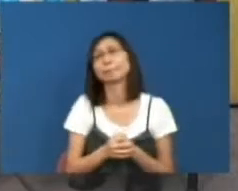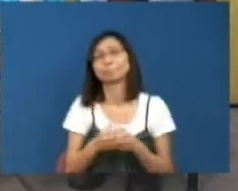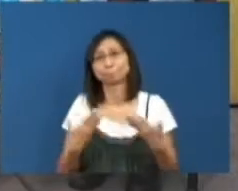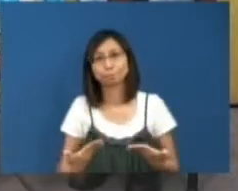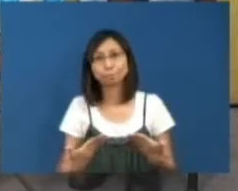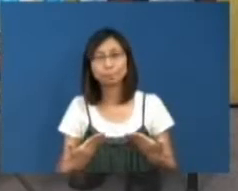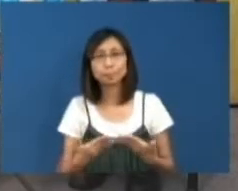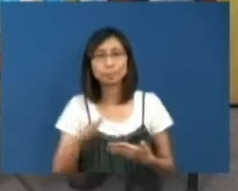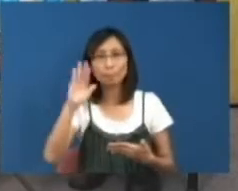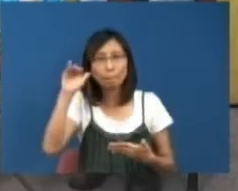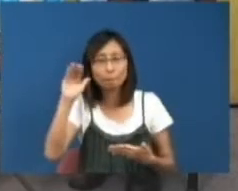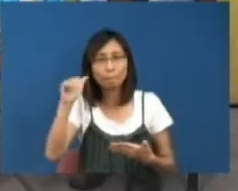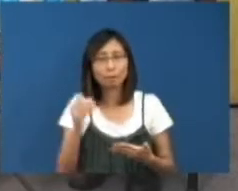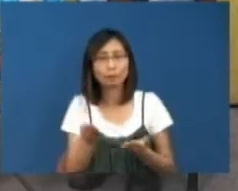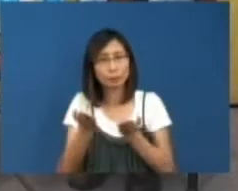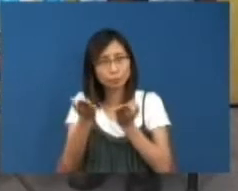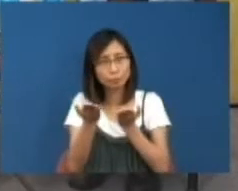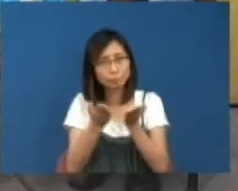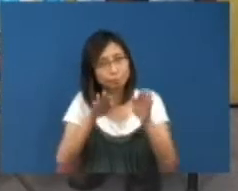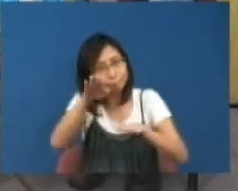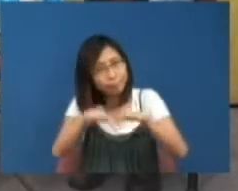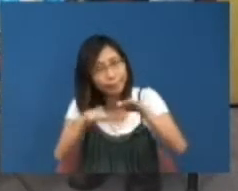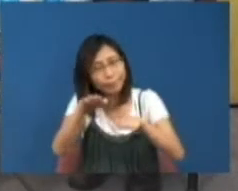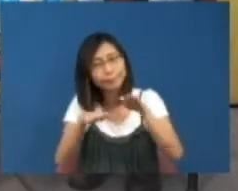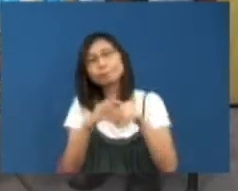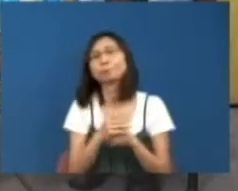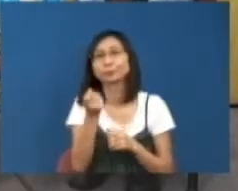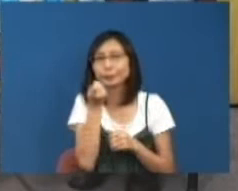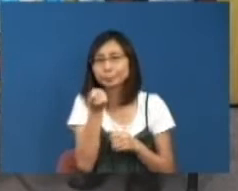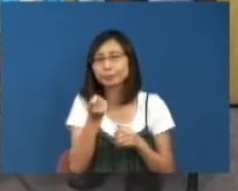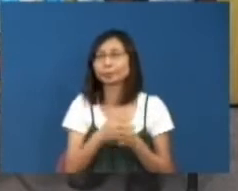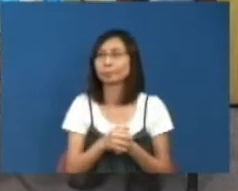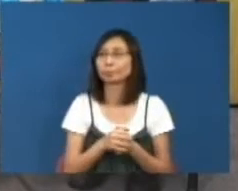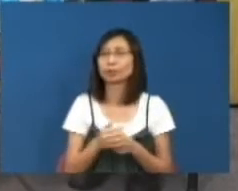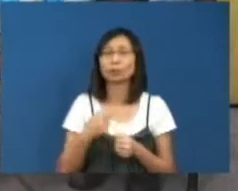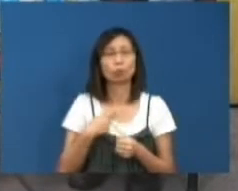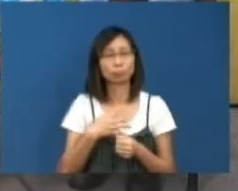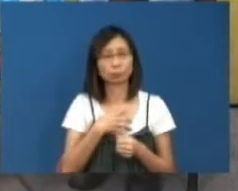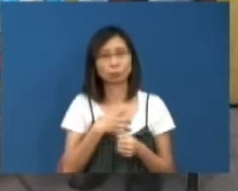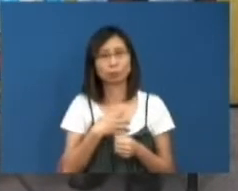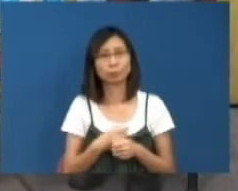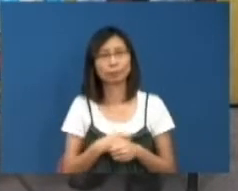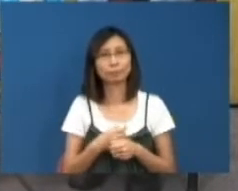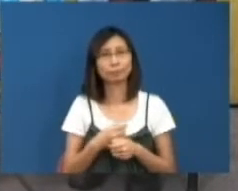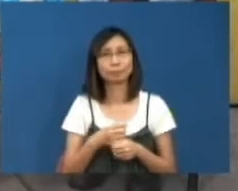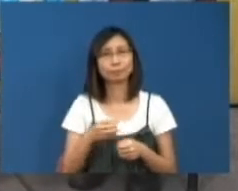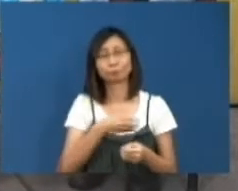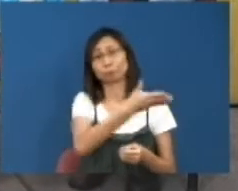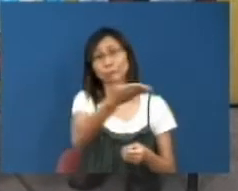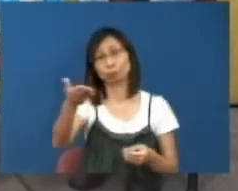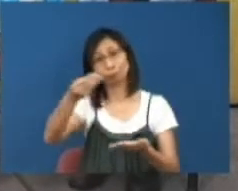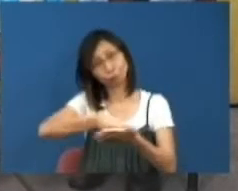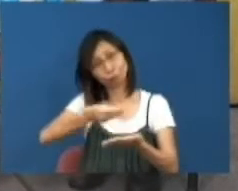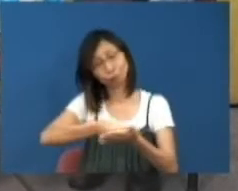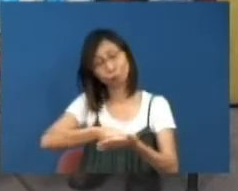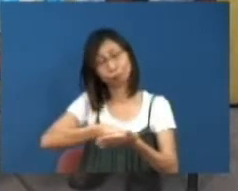接近平衡啦。啊，即係嗰個， 我就覺得咁噶嘛。即係大家買架嗰啲環保車，政府都有津貼